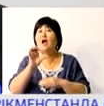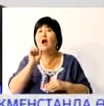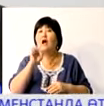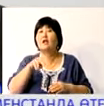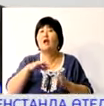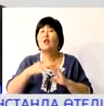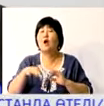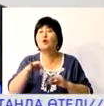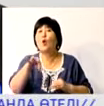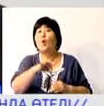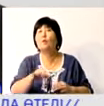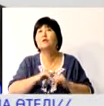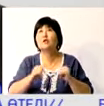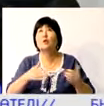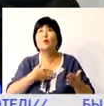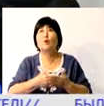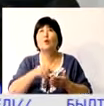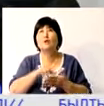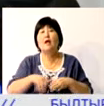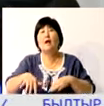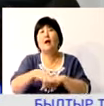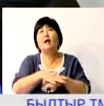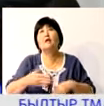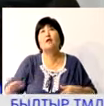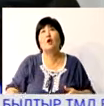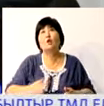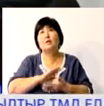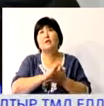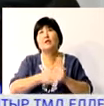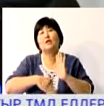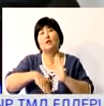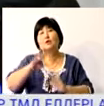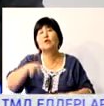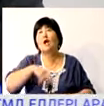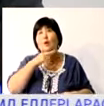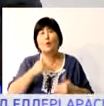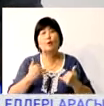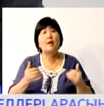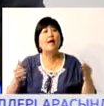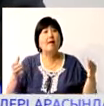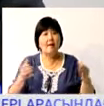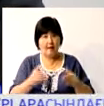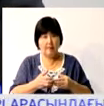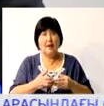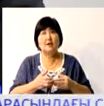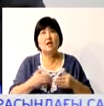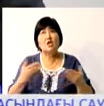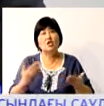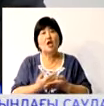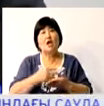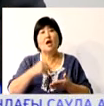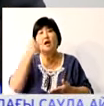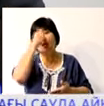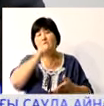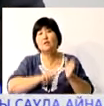мен облысымыздың дамуына үлесін қосып, халықтың әлеуметтік жағдайын жақсартуға көңіл бөлінеді. Компания жаңа жыл басынан